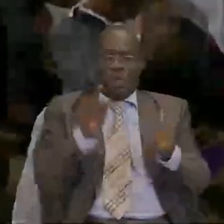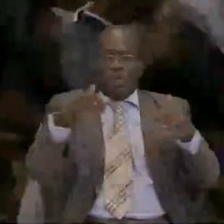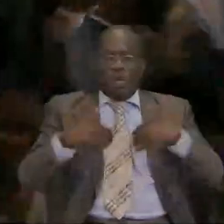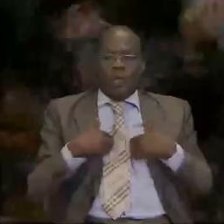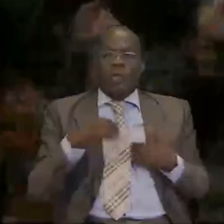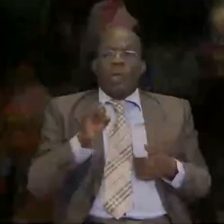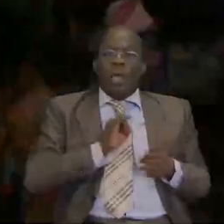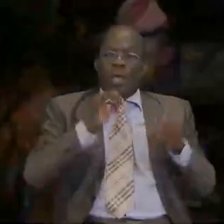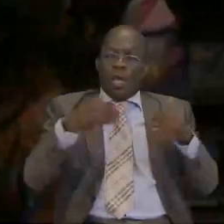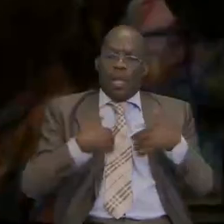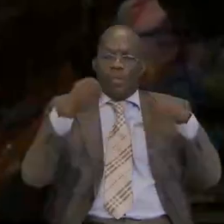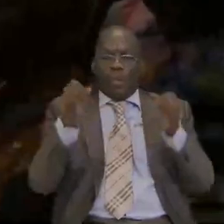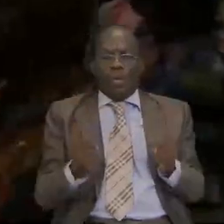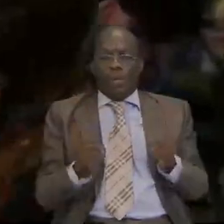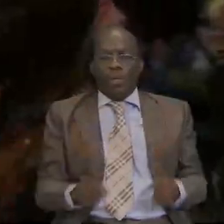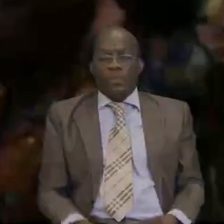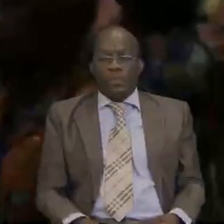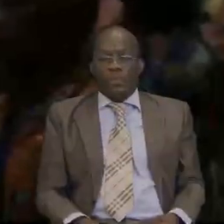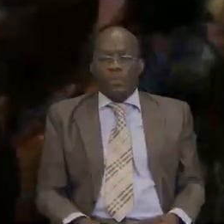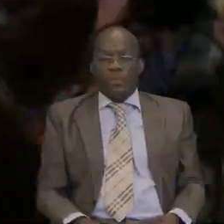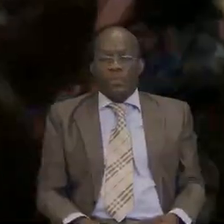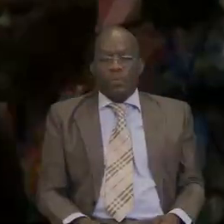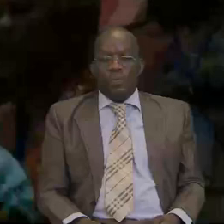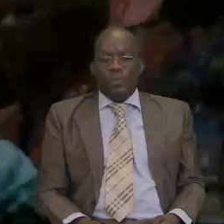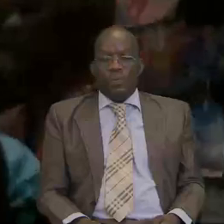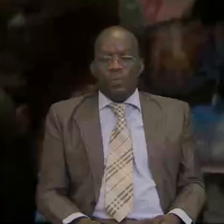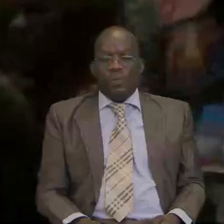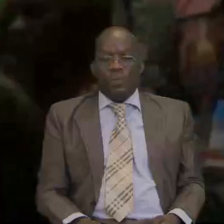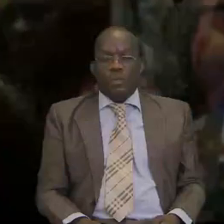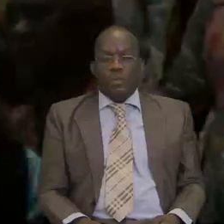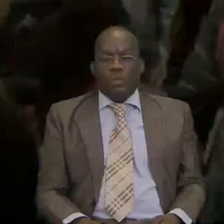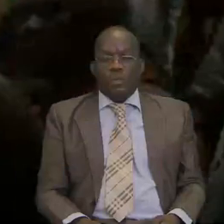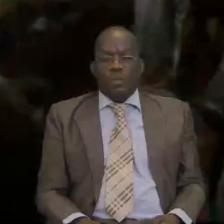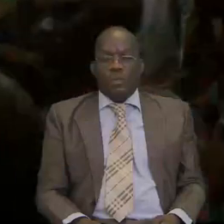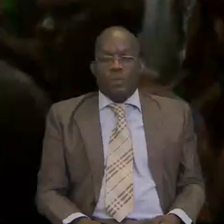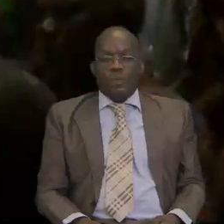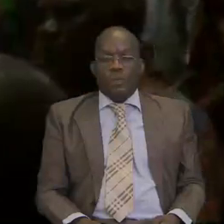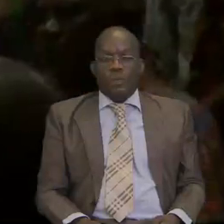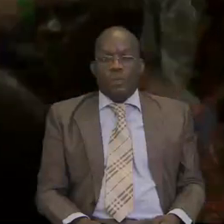la puissance.